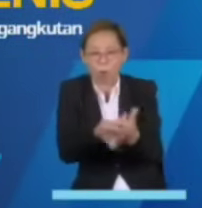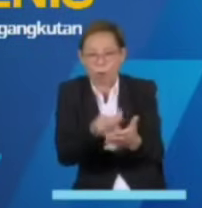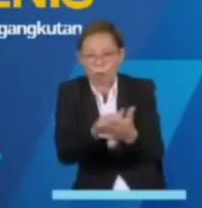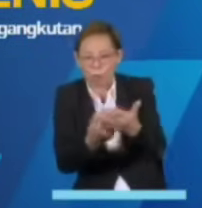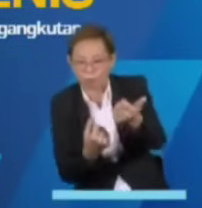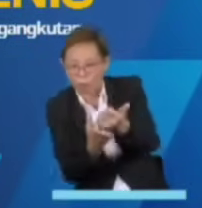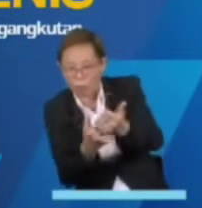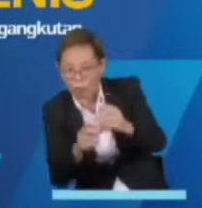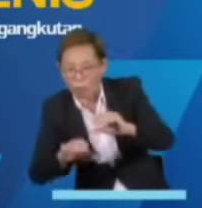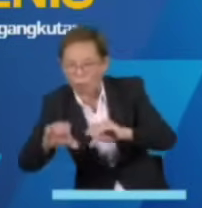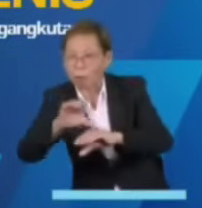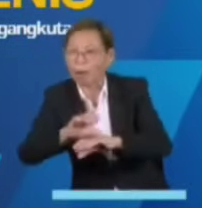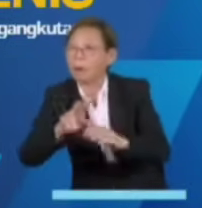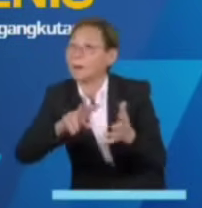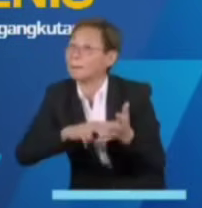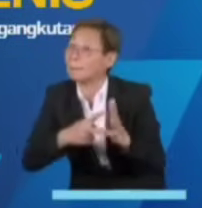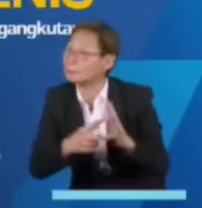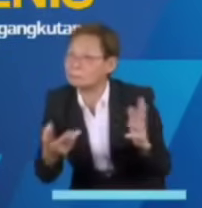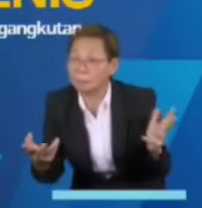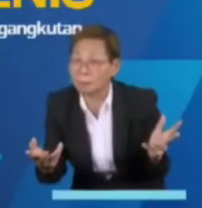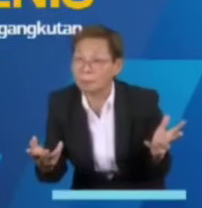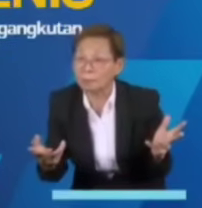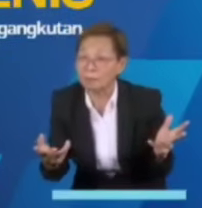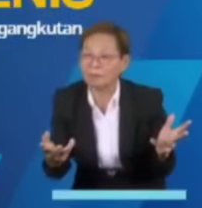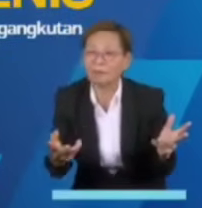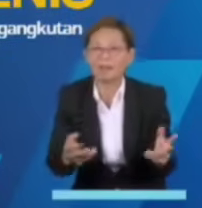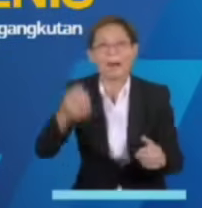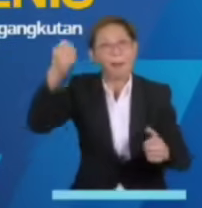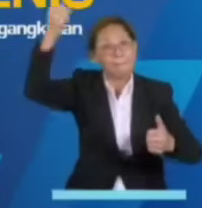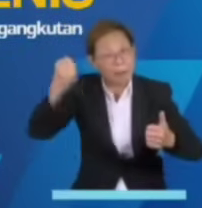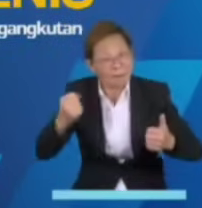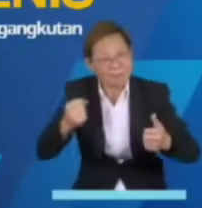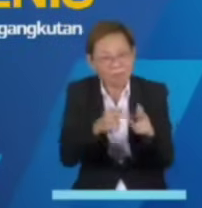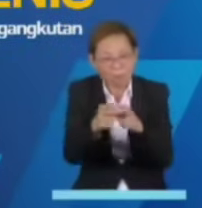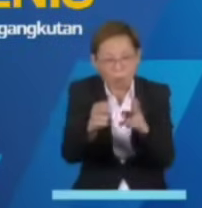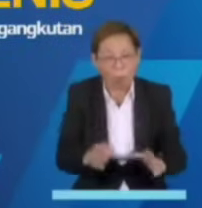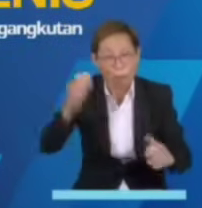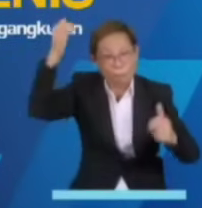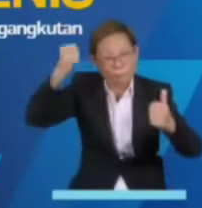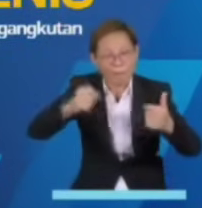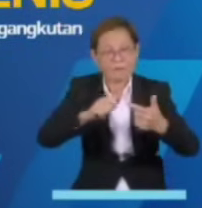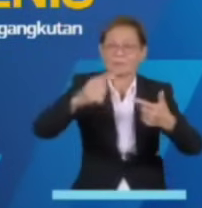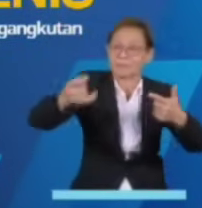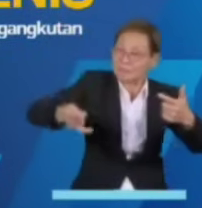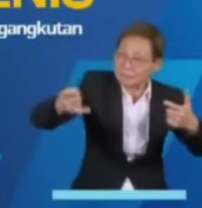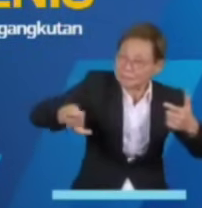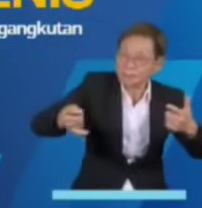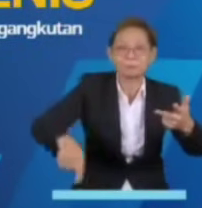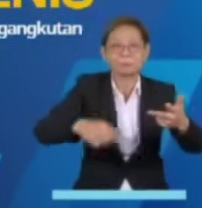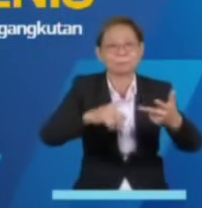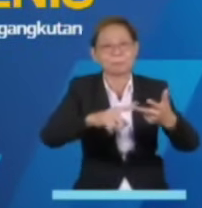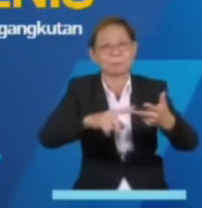bersubsidi. Maknanya, pengusaha bas, teksi,